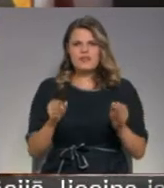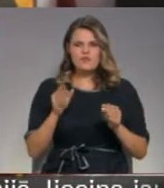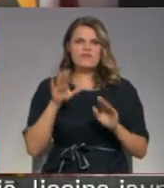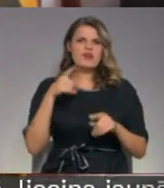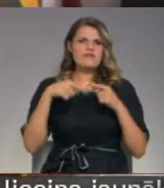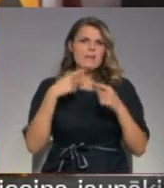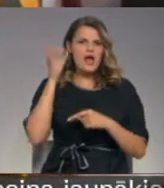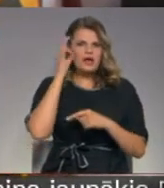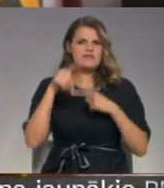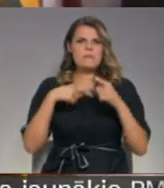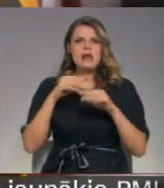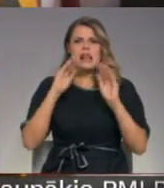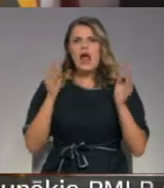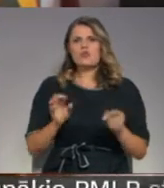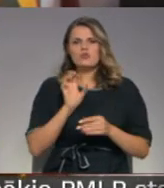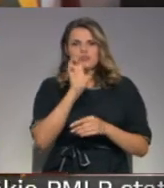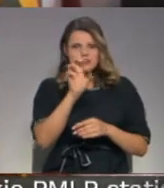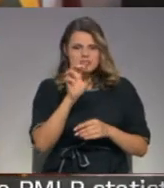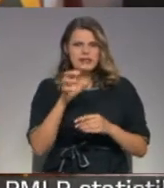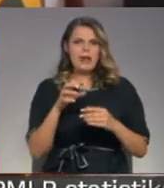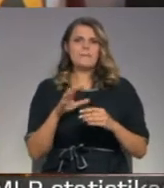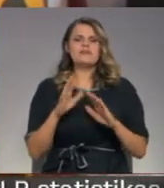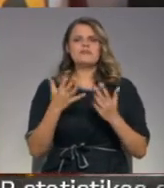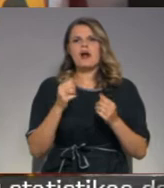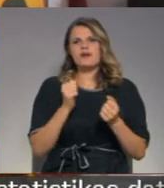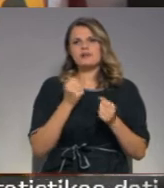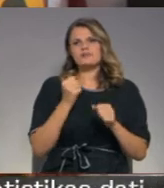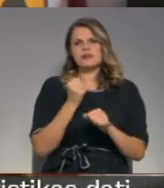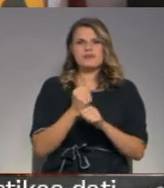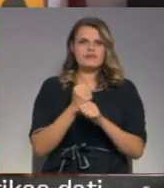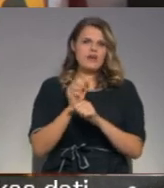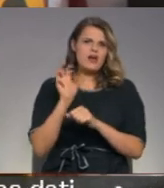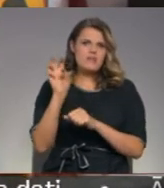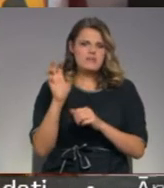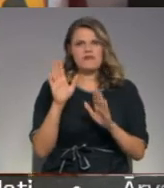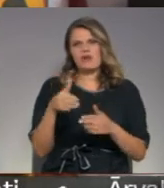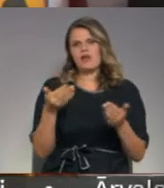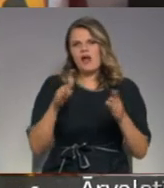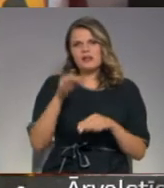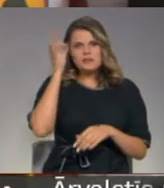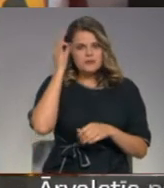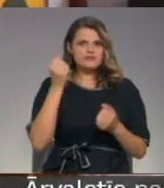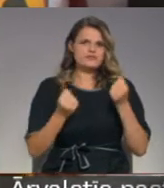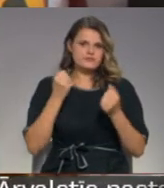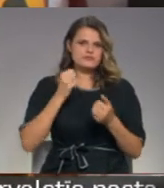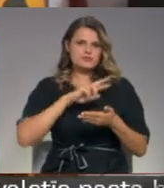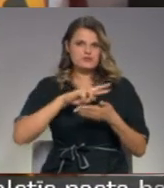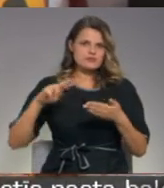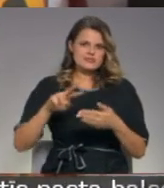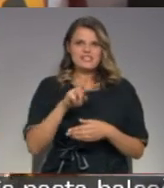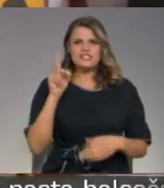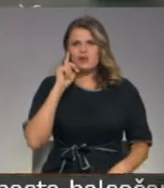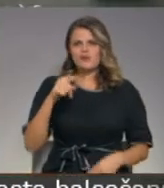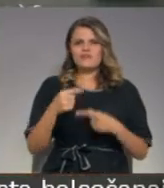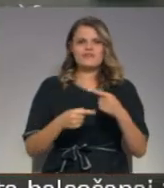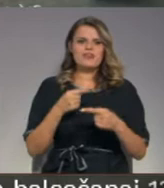jo parasti viņas pieliek pie leduskapi vai pie kaut kādas darba virsmas, un tā ir lieta, kas paliek prātā. Un automašīna uzlīme, kas, protams,